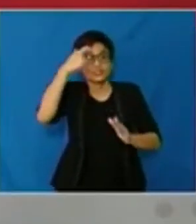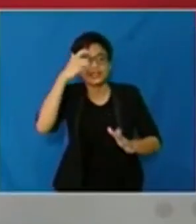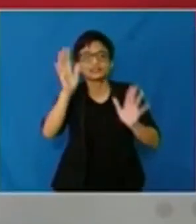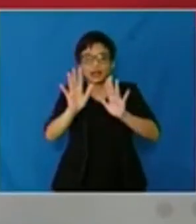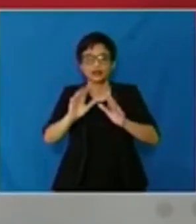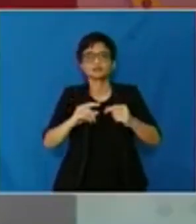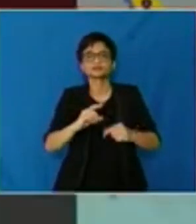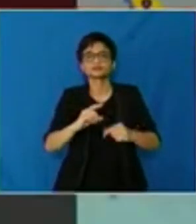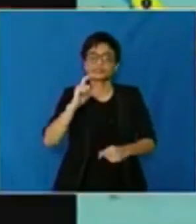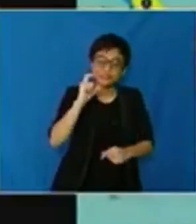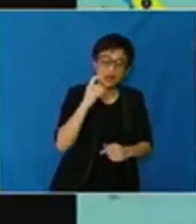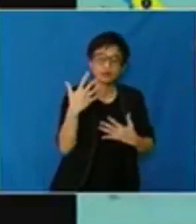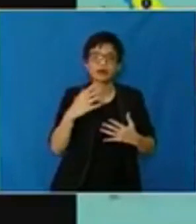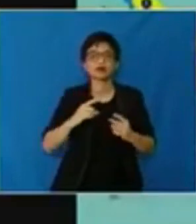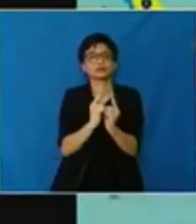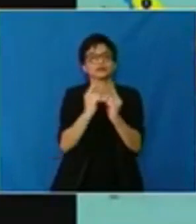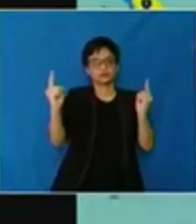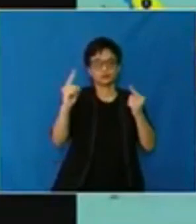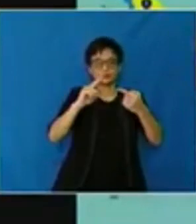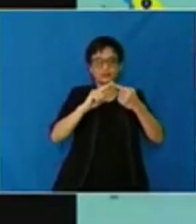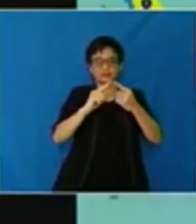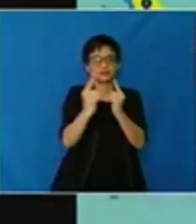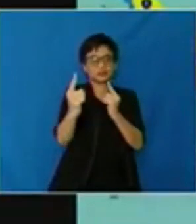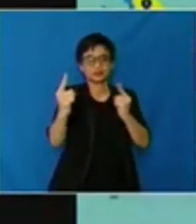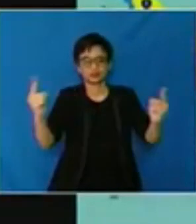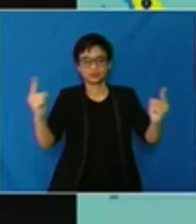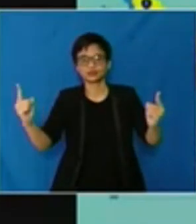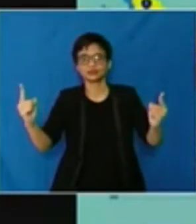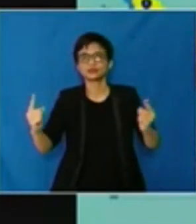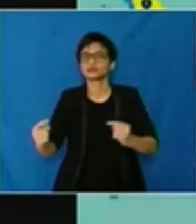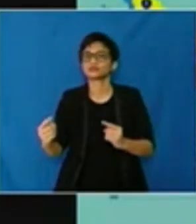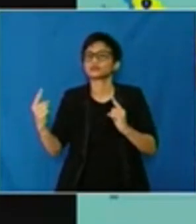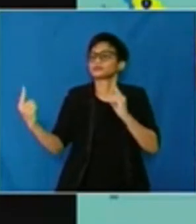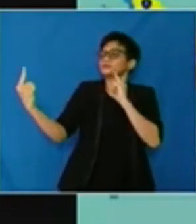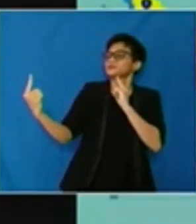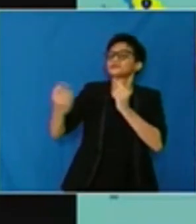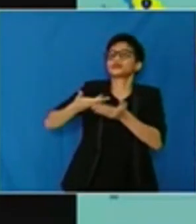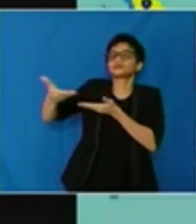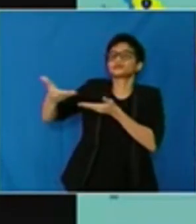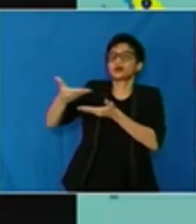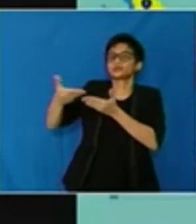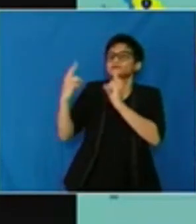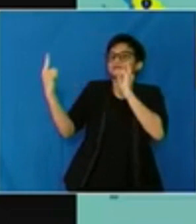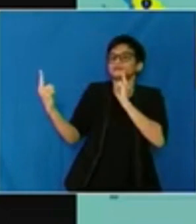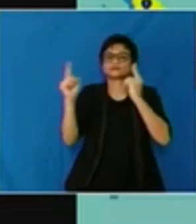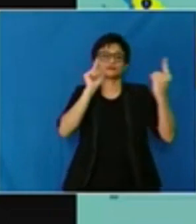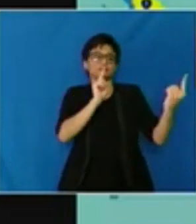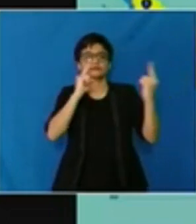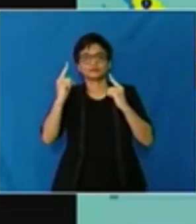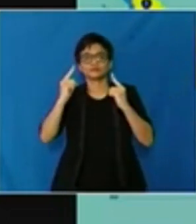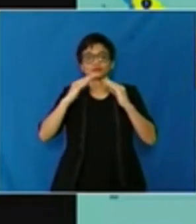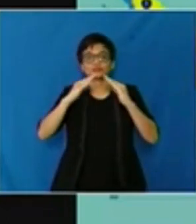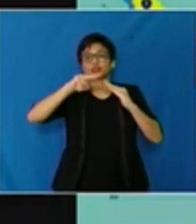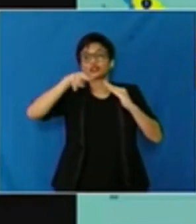jaga jarak jaga jarak dalam berlawanan kontak interaksi sosial bukan hanya di luar